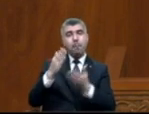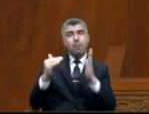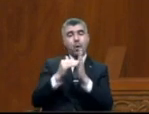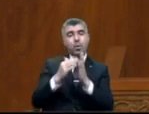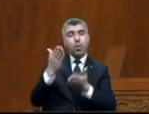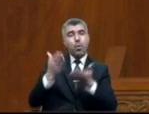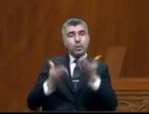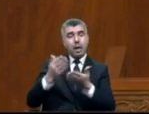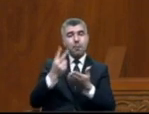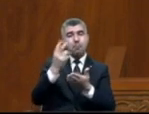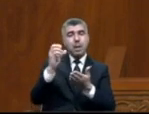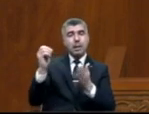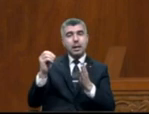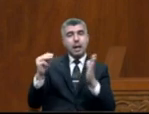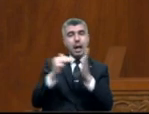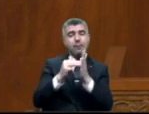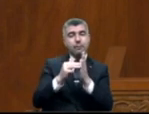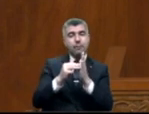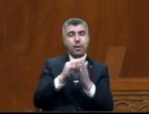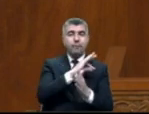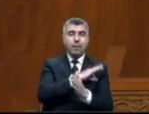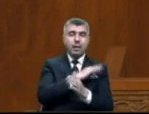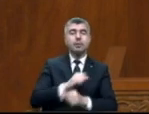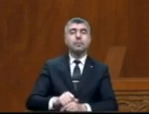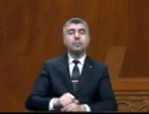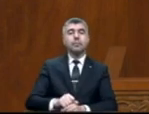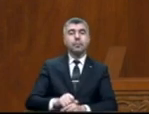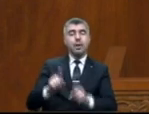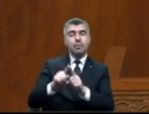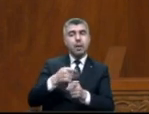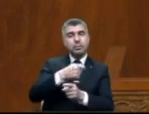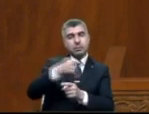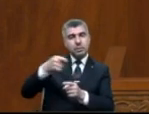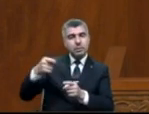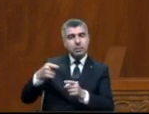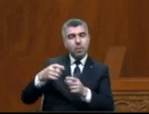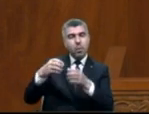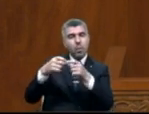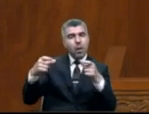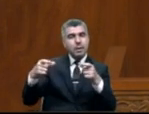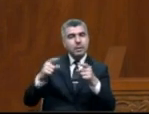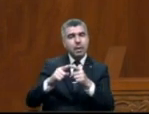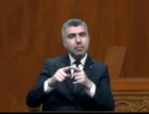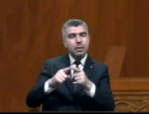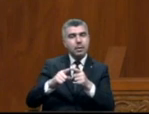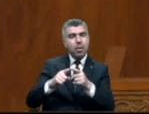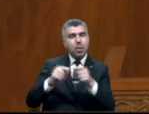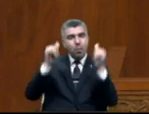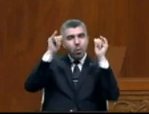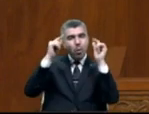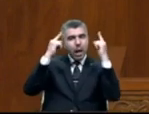لفائدة 200,000 مستفيد. مواصلة توسيع نقط مياه توريد الماشية